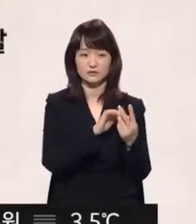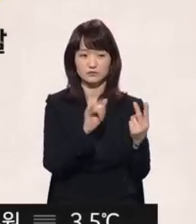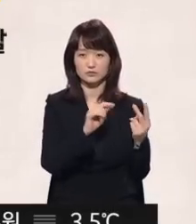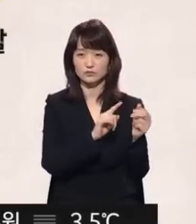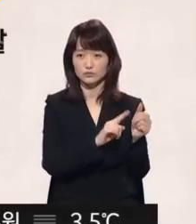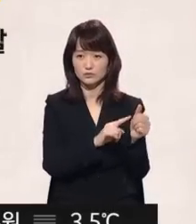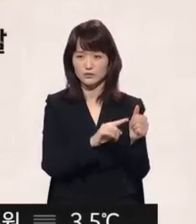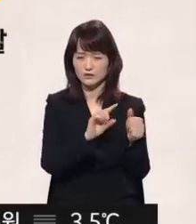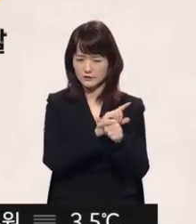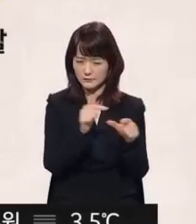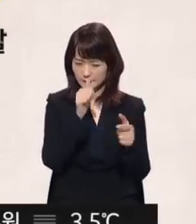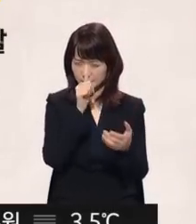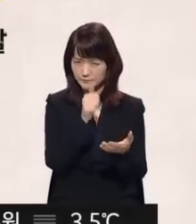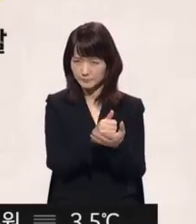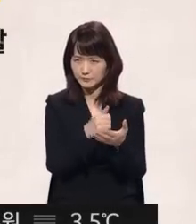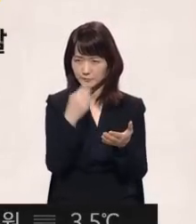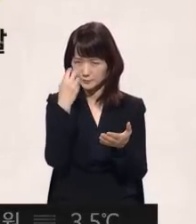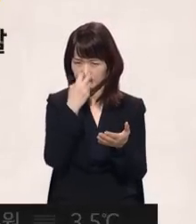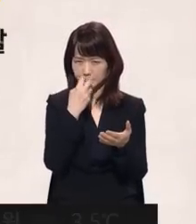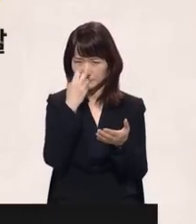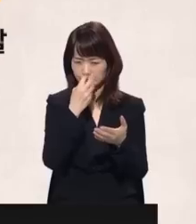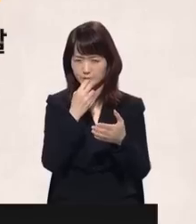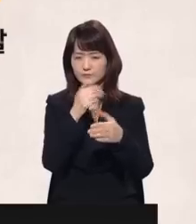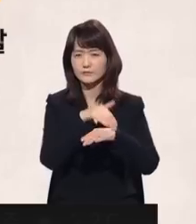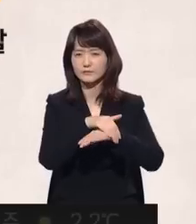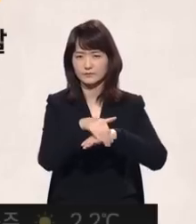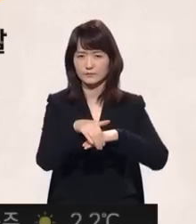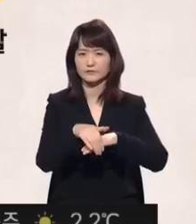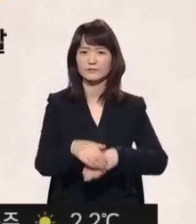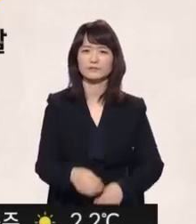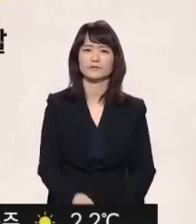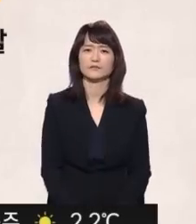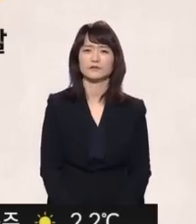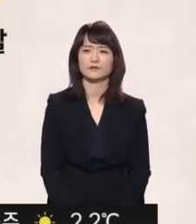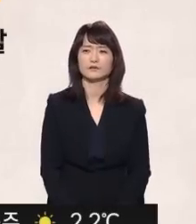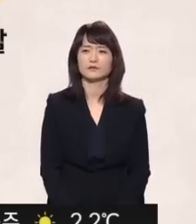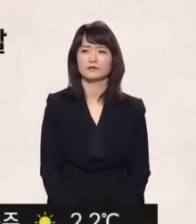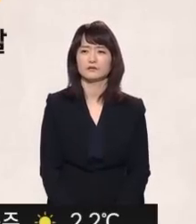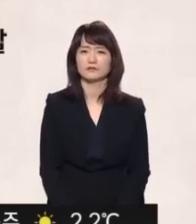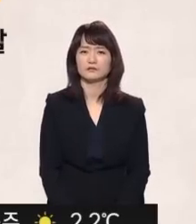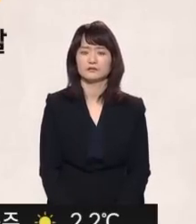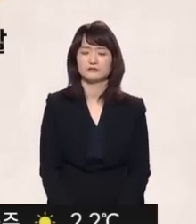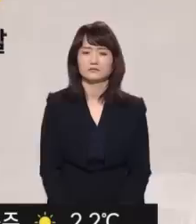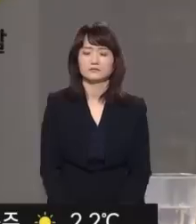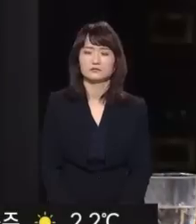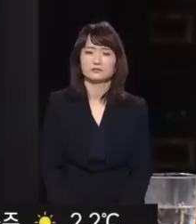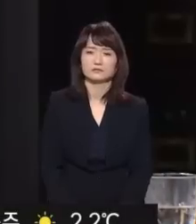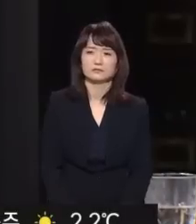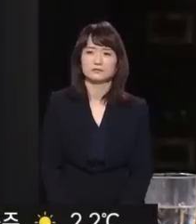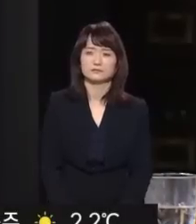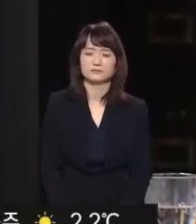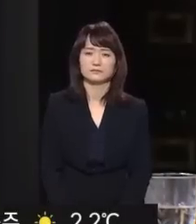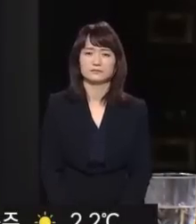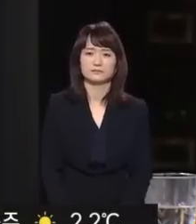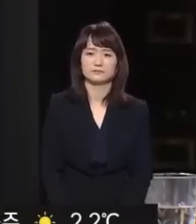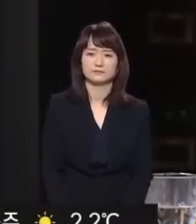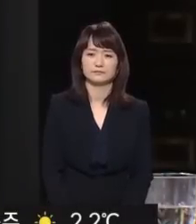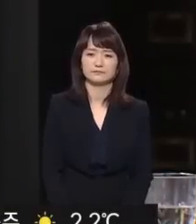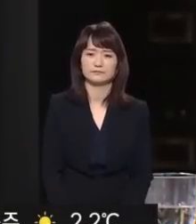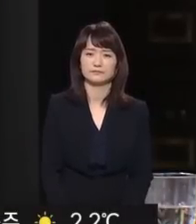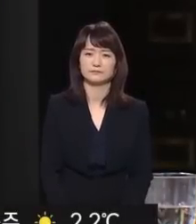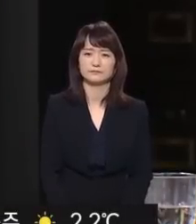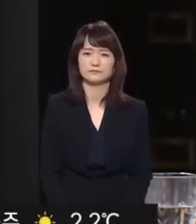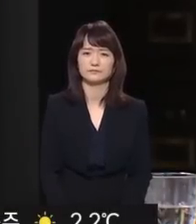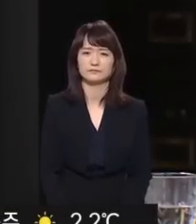등에 대해서 여러가지 혐의에 대해서 수사를 진행해 나갈 계획이라고 밝혔습니다 자이 부분에 대해서는 팀장님이 좀 한 말씀 해주셔야 될 것